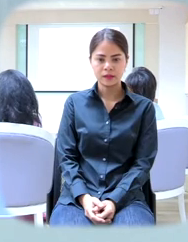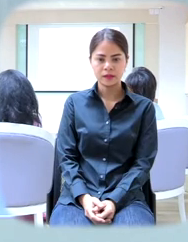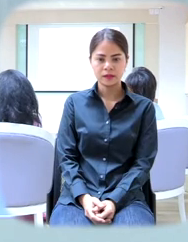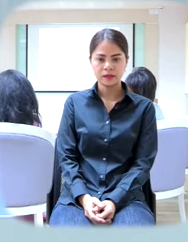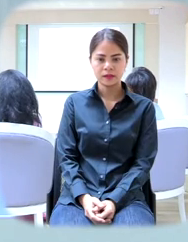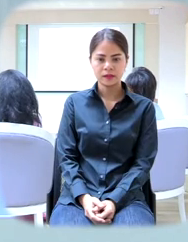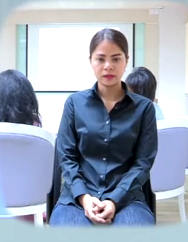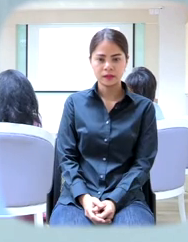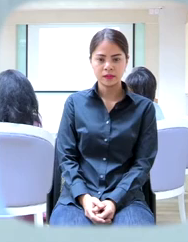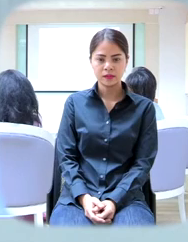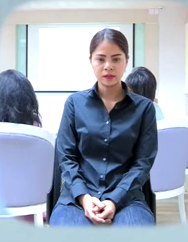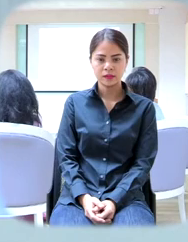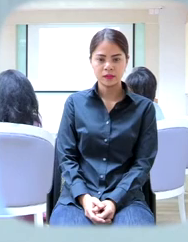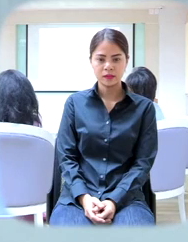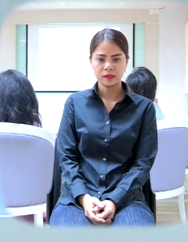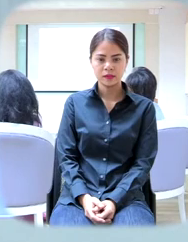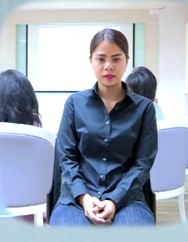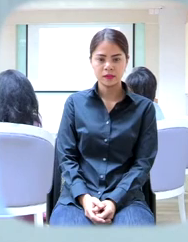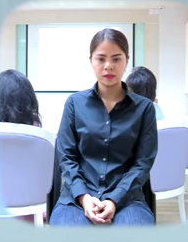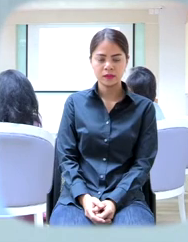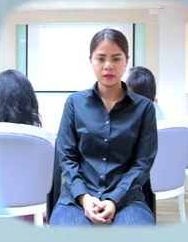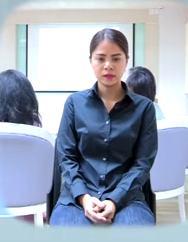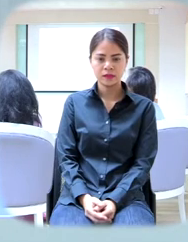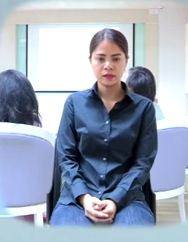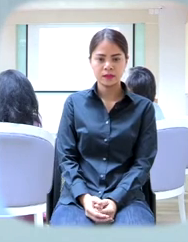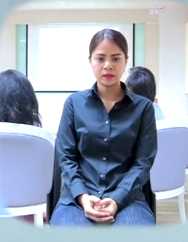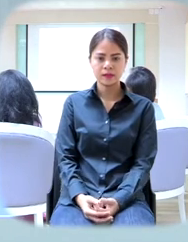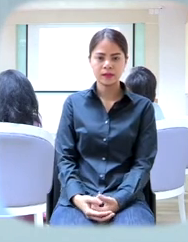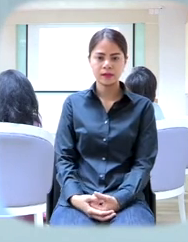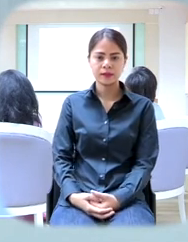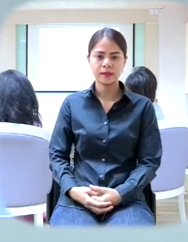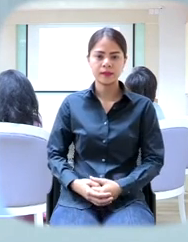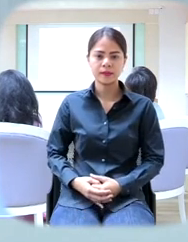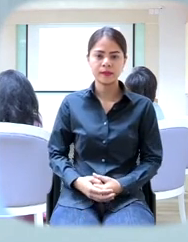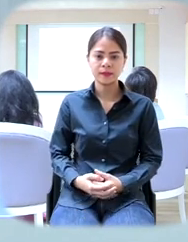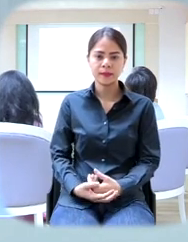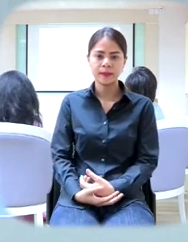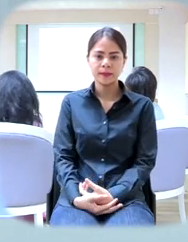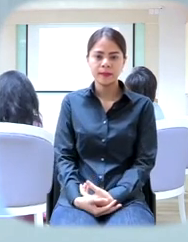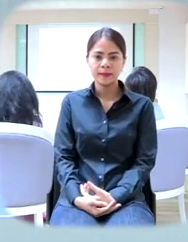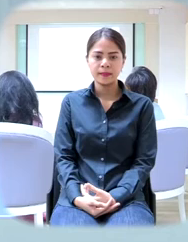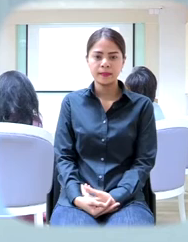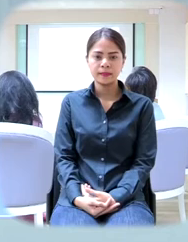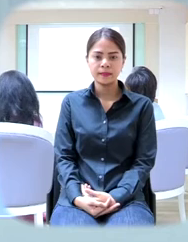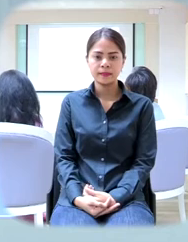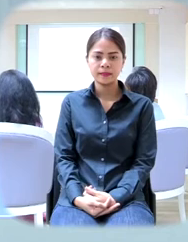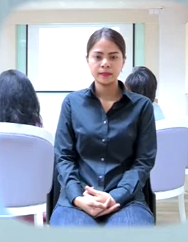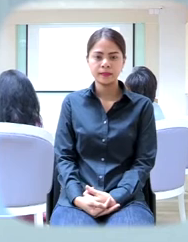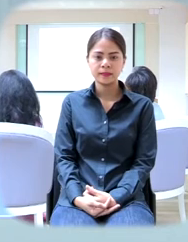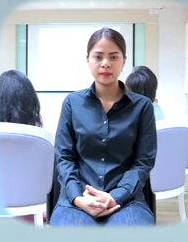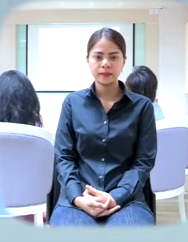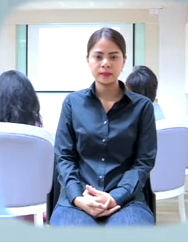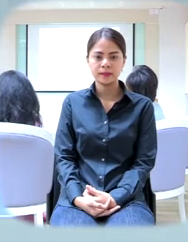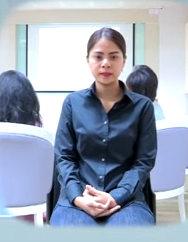over-quantification of knowledge. And I think in the ancient system of traditional knowledge, this was not the case. Knowledge was